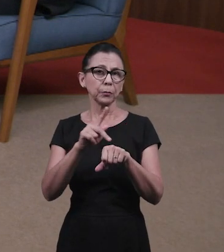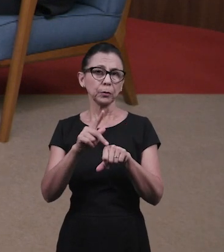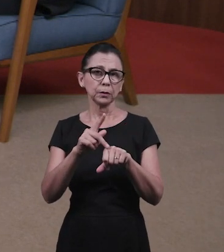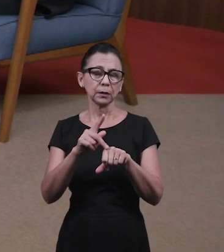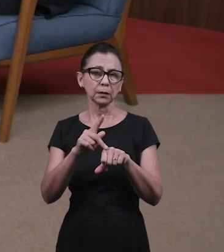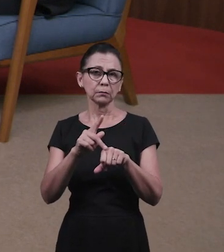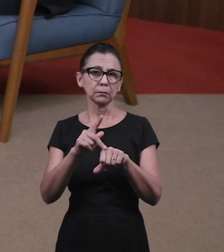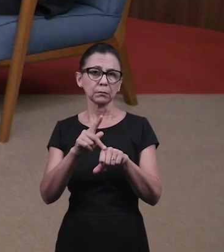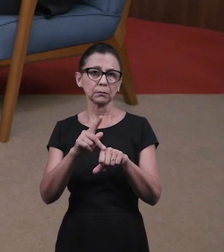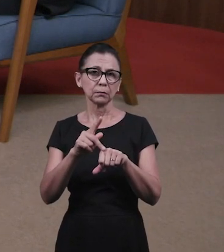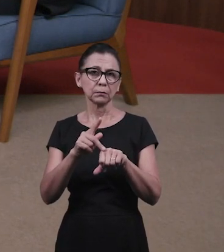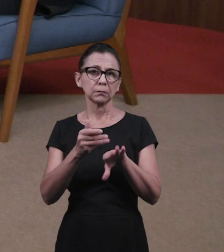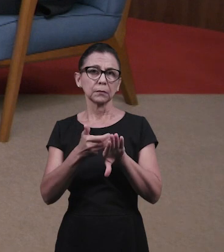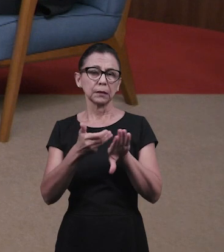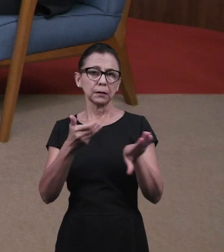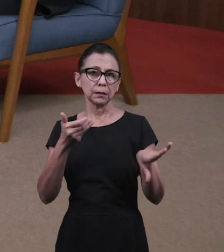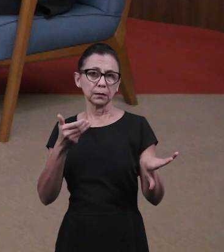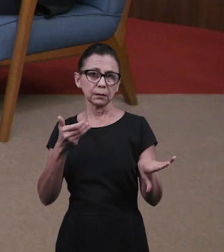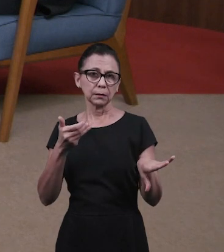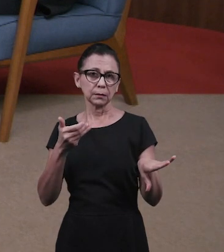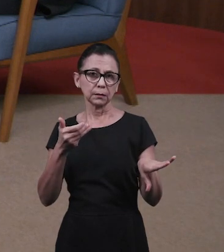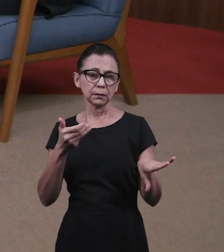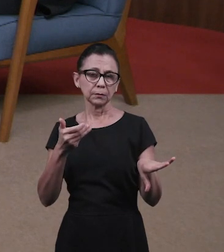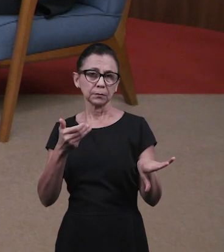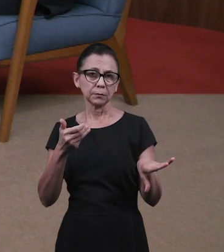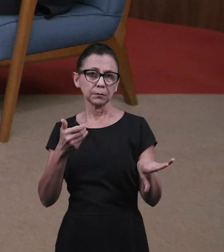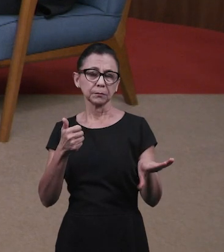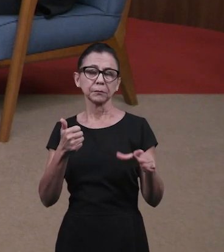qui est descendu du ciel. Donc,